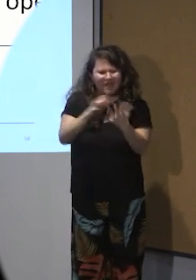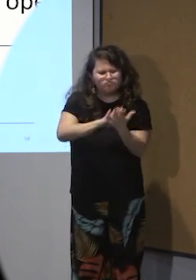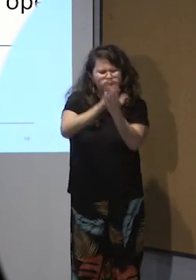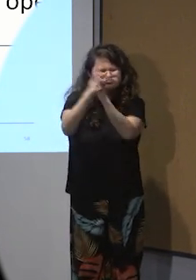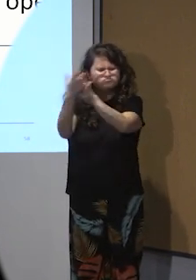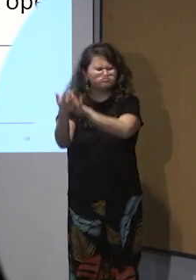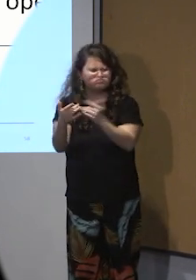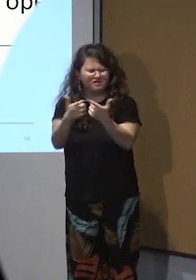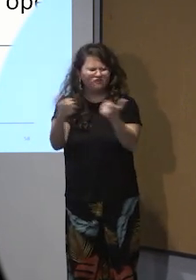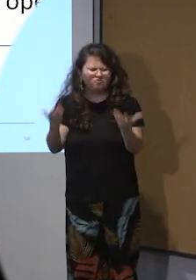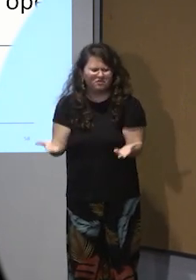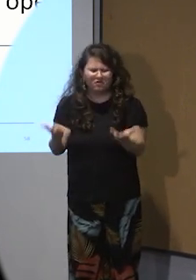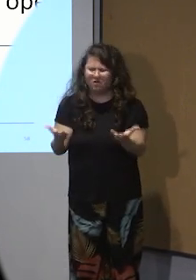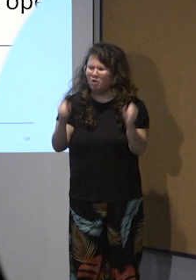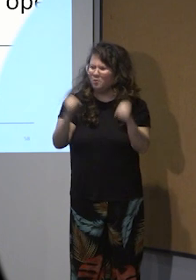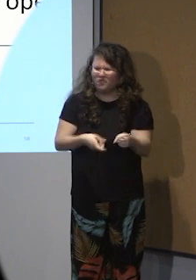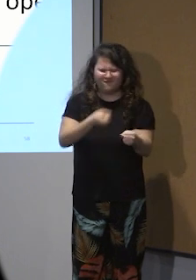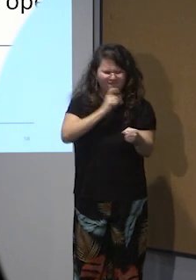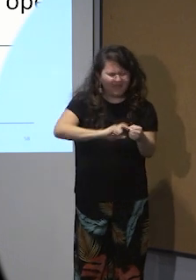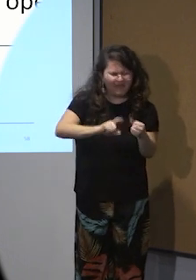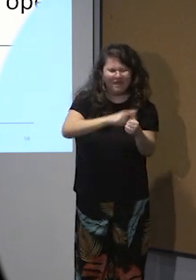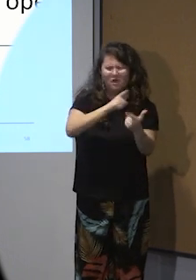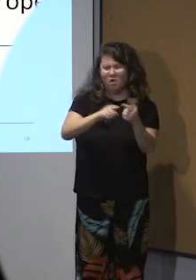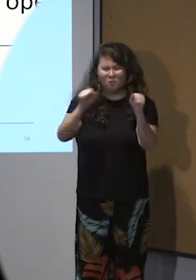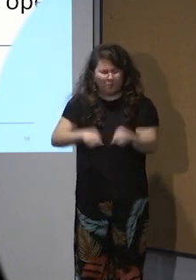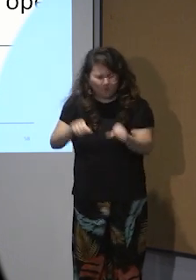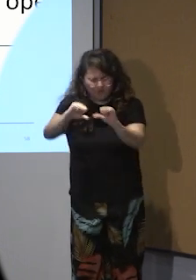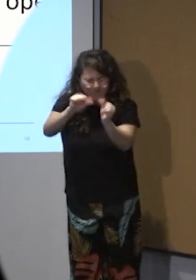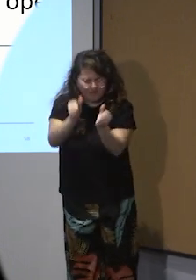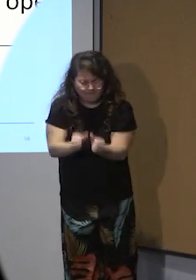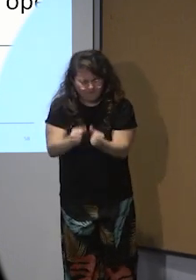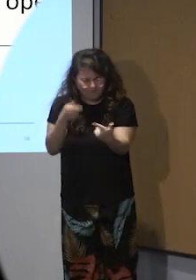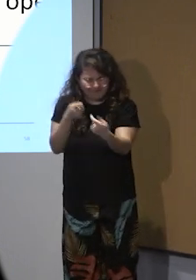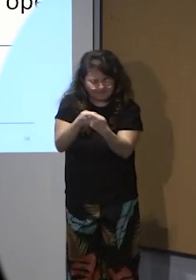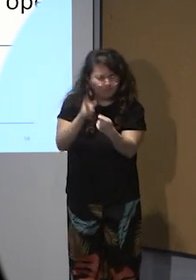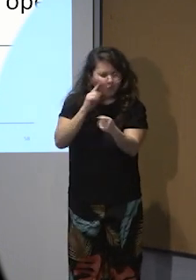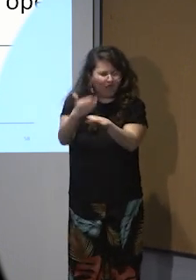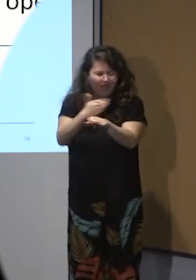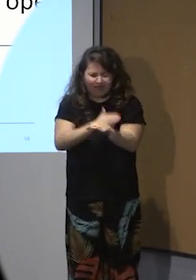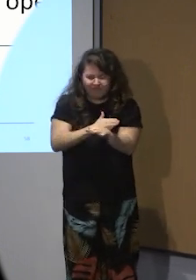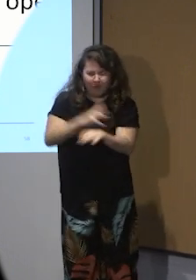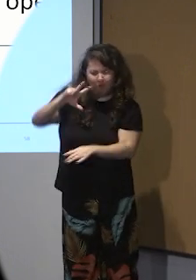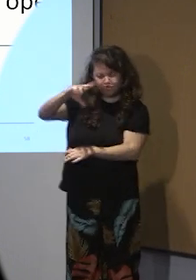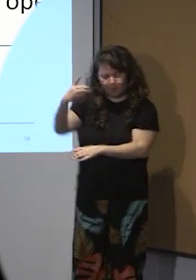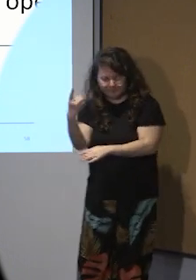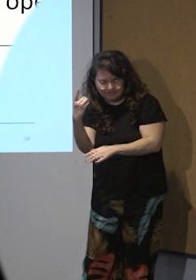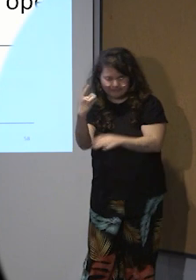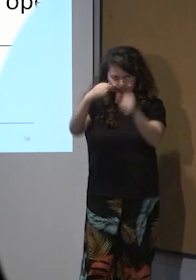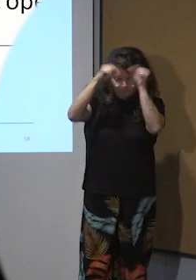on peut faire des prothèses personnalisées, donc avec une analyse en 3D qui va respecter justement la morphologie du